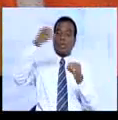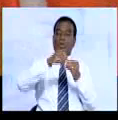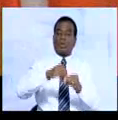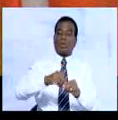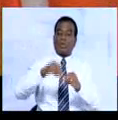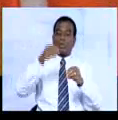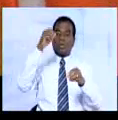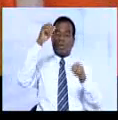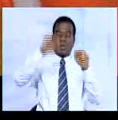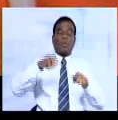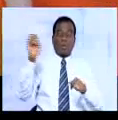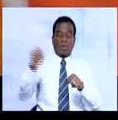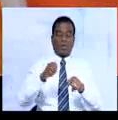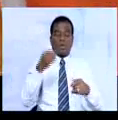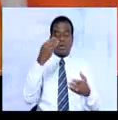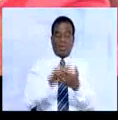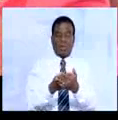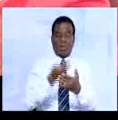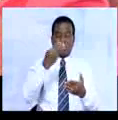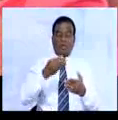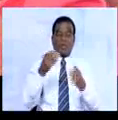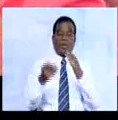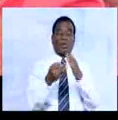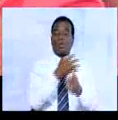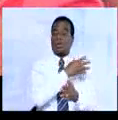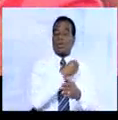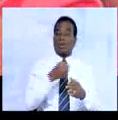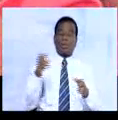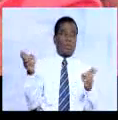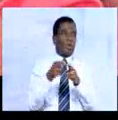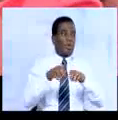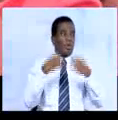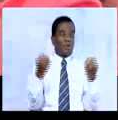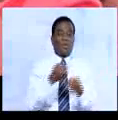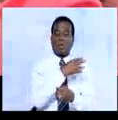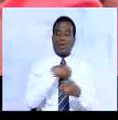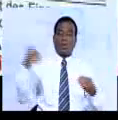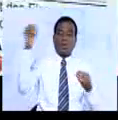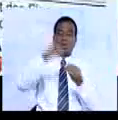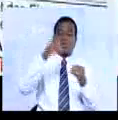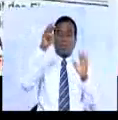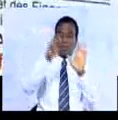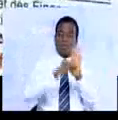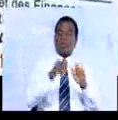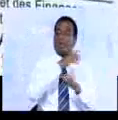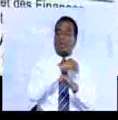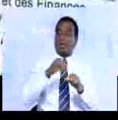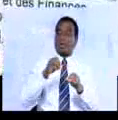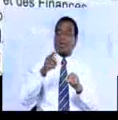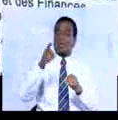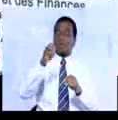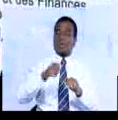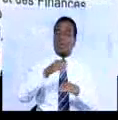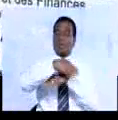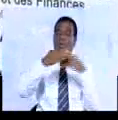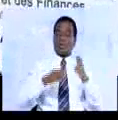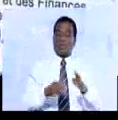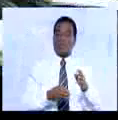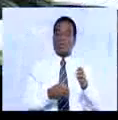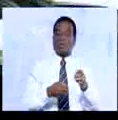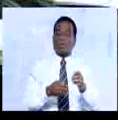capacités de mobilisation des ressources financières des PME et PMI et au renforcement des capacités techniques et opérationnelles des centres de